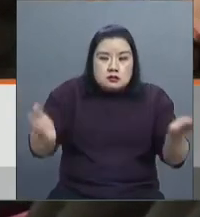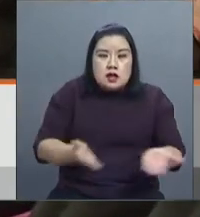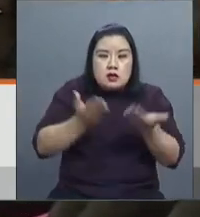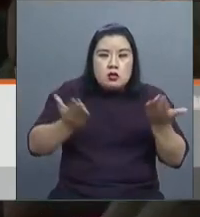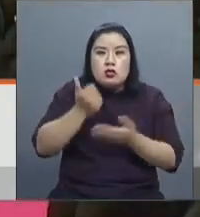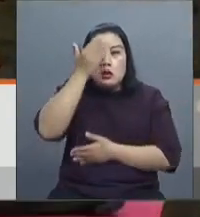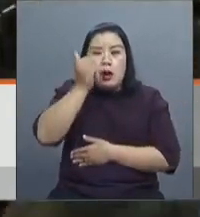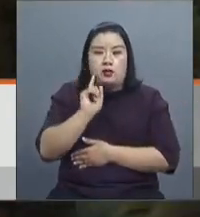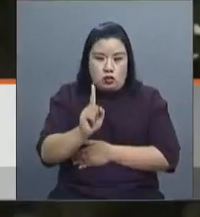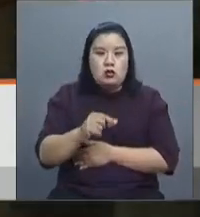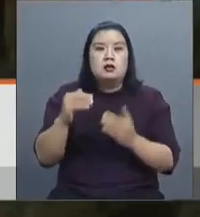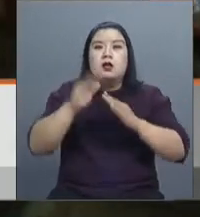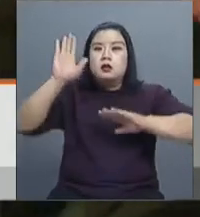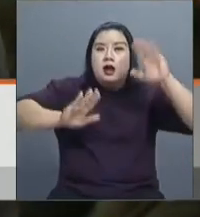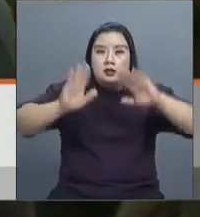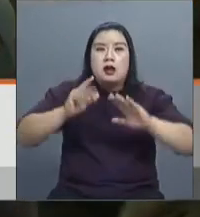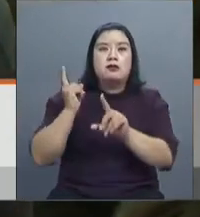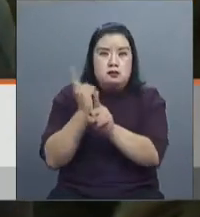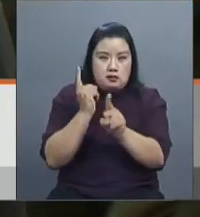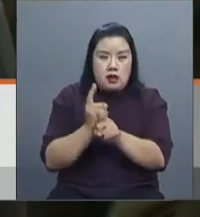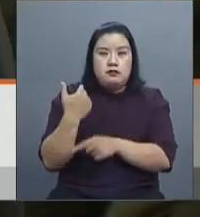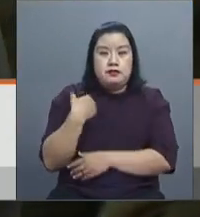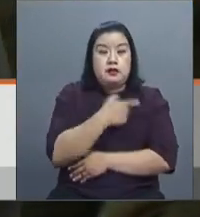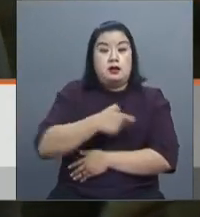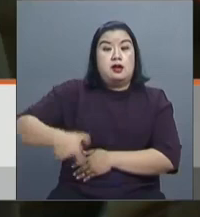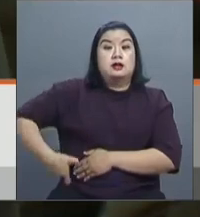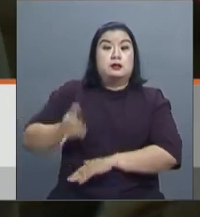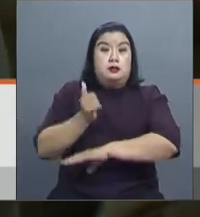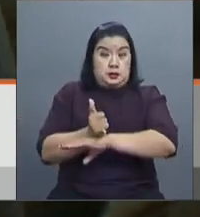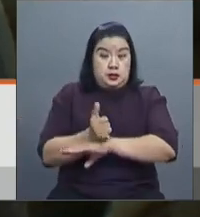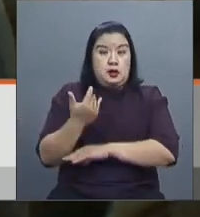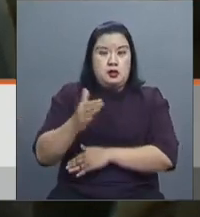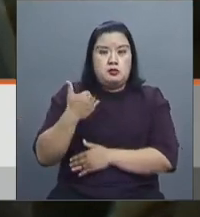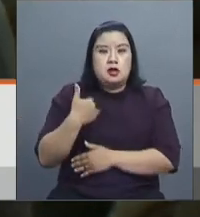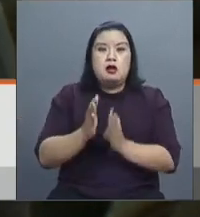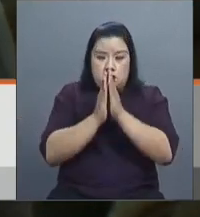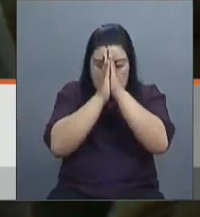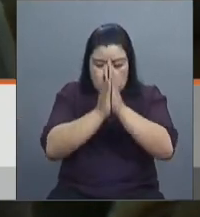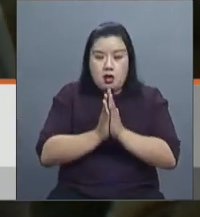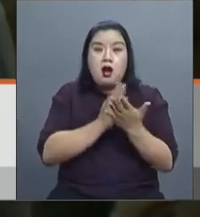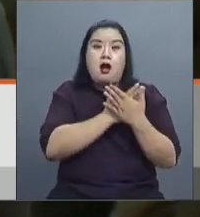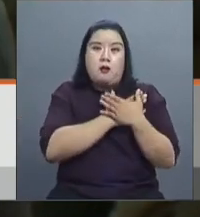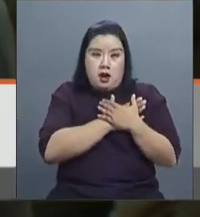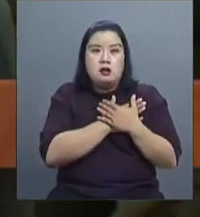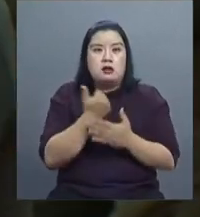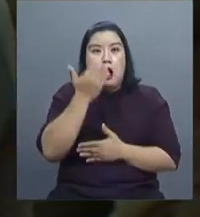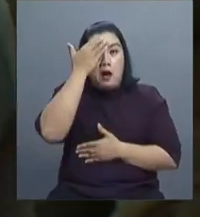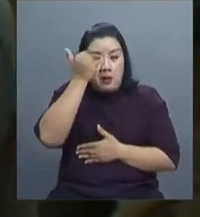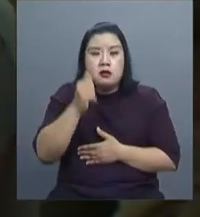ปกครองระบอบประชาธิปไตยอันมีพระมหากษัตริย์ทรงเป็นประมุขมีความจงรักภักดีและมีธรรมาภิบาล